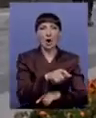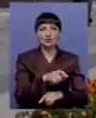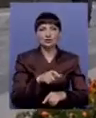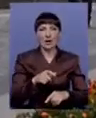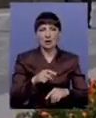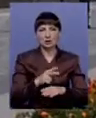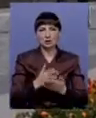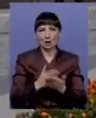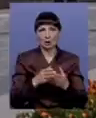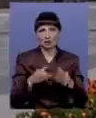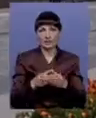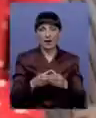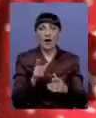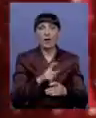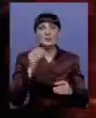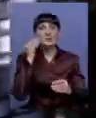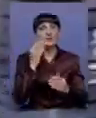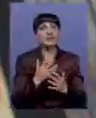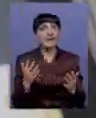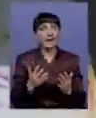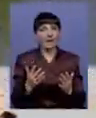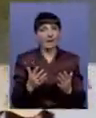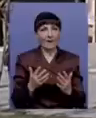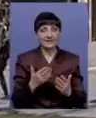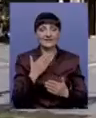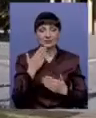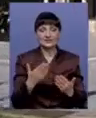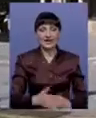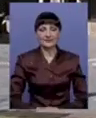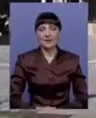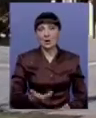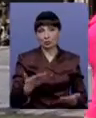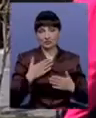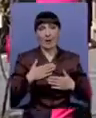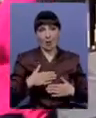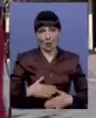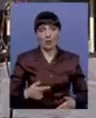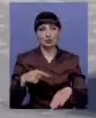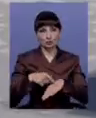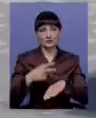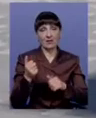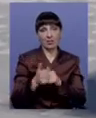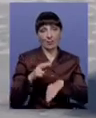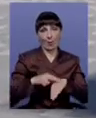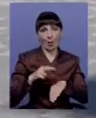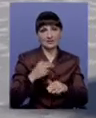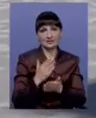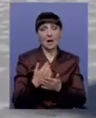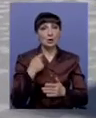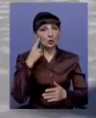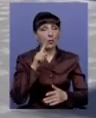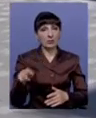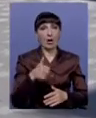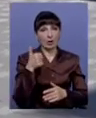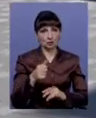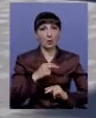что думают сами жители об этих изменениях в городской системе безопасности? Думаю, спокойнее, когда видят то, что рядом есть полиция. Я думаю, неплохо они работают,